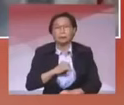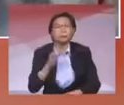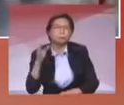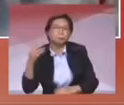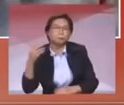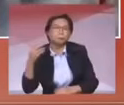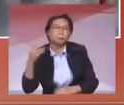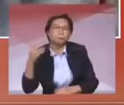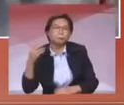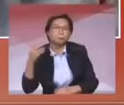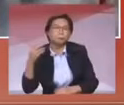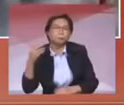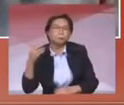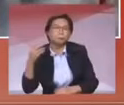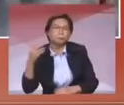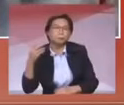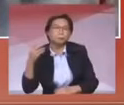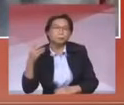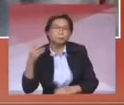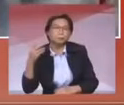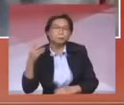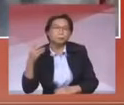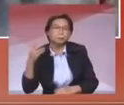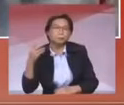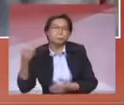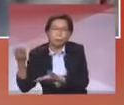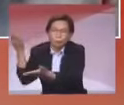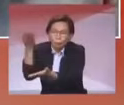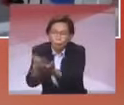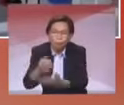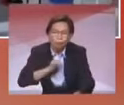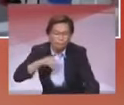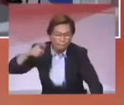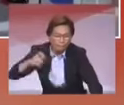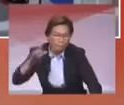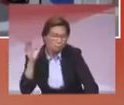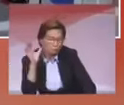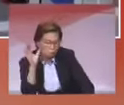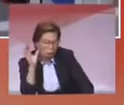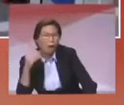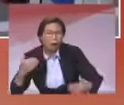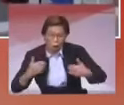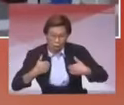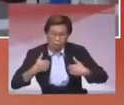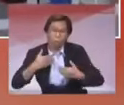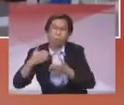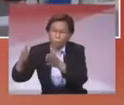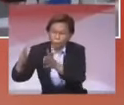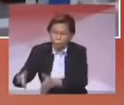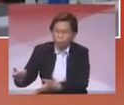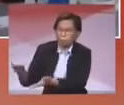mereka. I must listen to their opinion. Ada pihak mencadangkan pada saya supaya